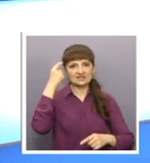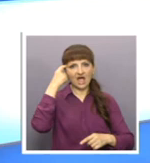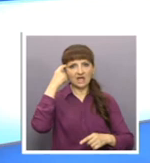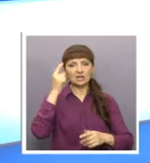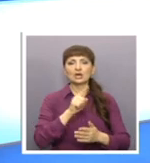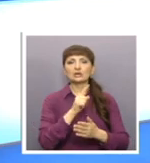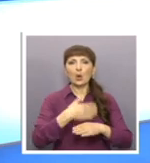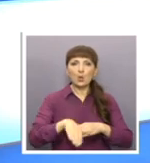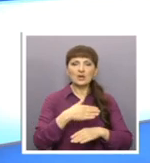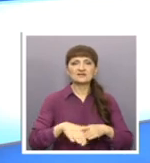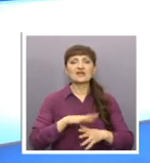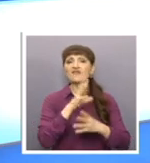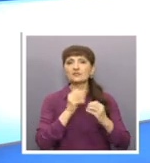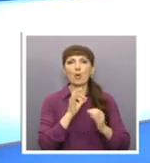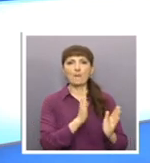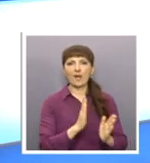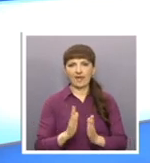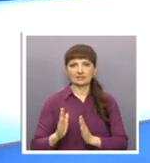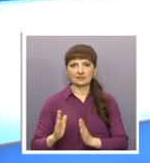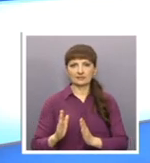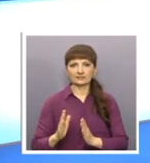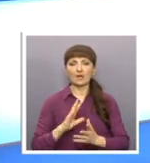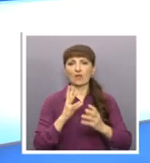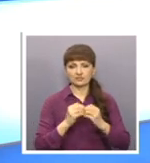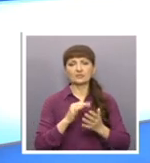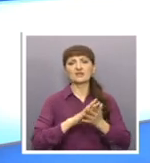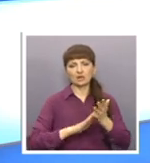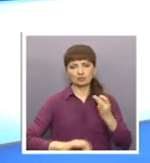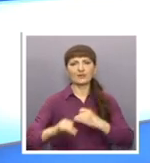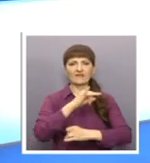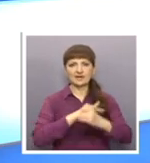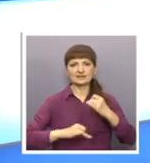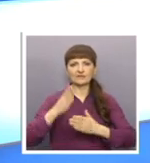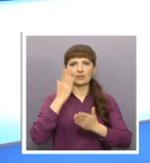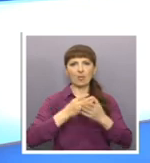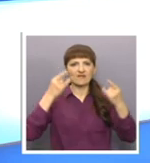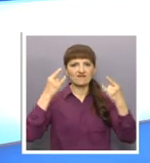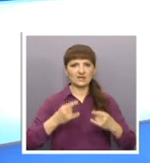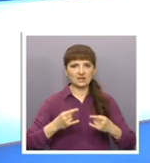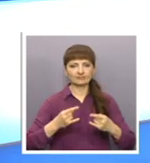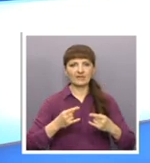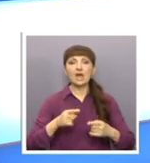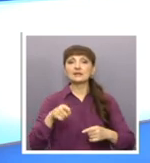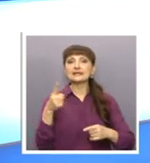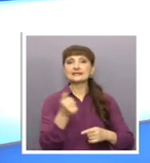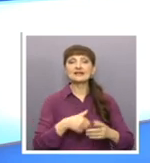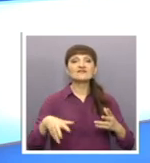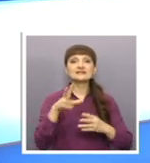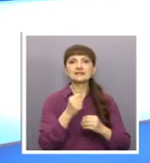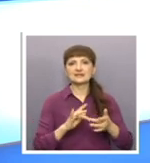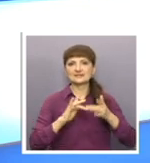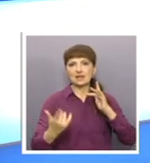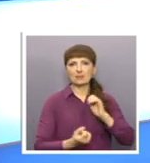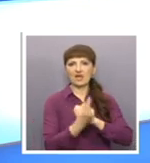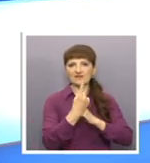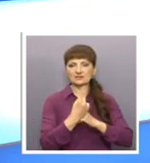головах, на улицах и вообще о порядке в целом. Мы продолжим говорить в прямом эфире итоговой программы. На неделе в сети появился